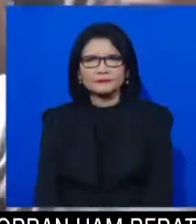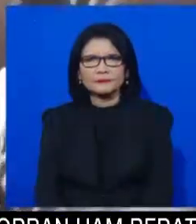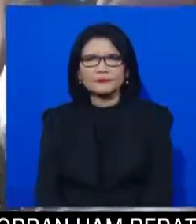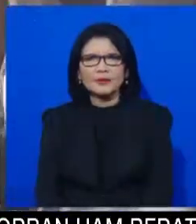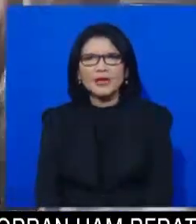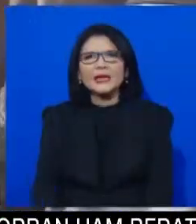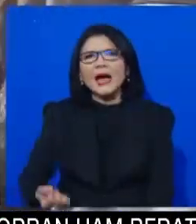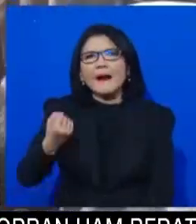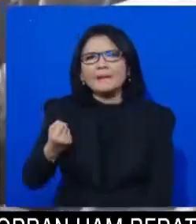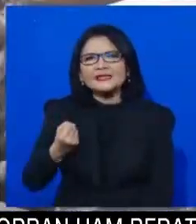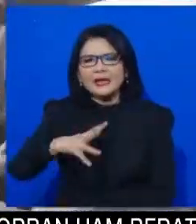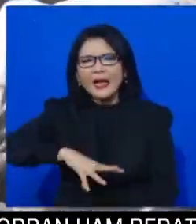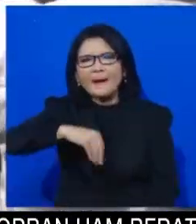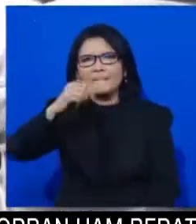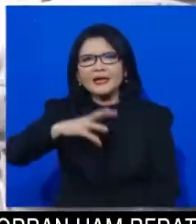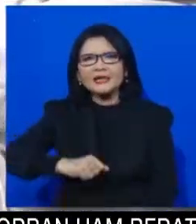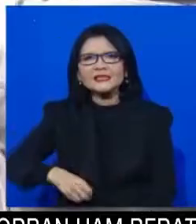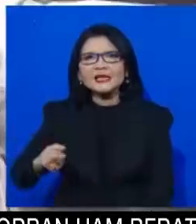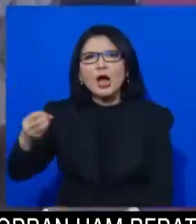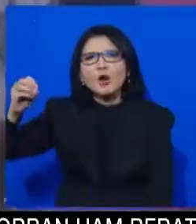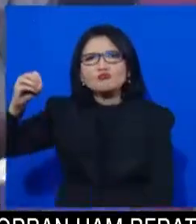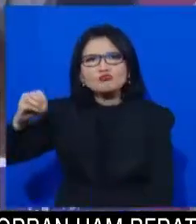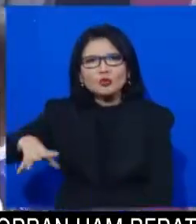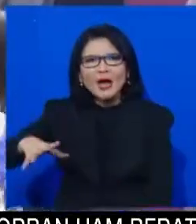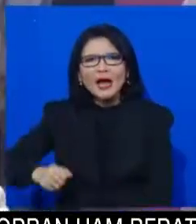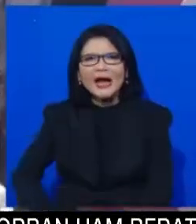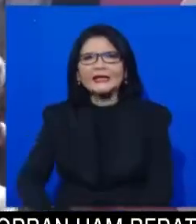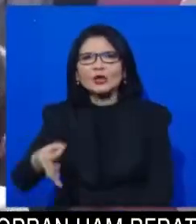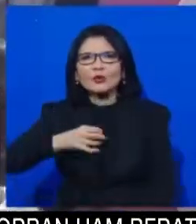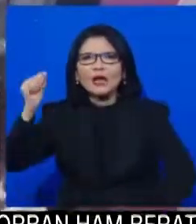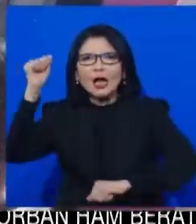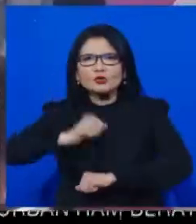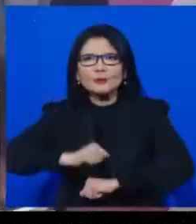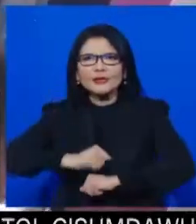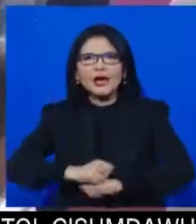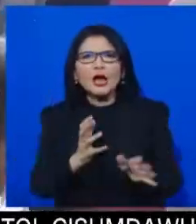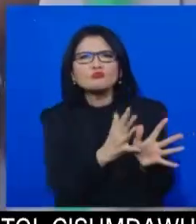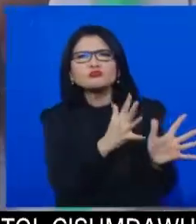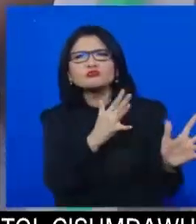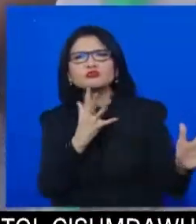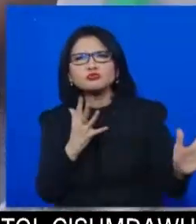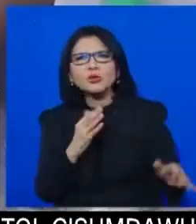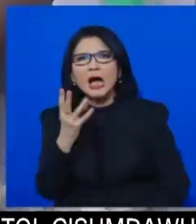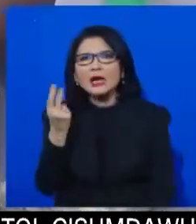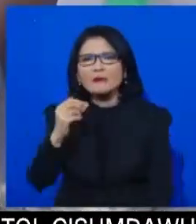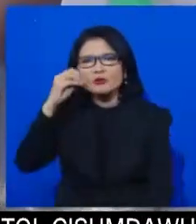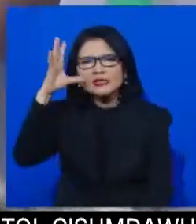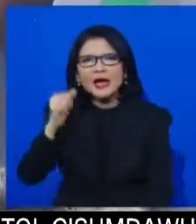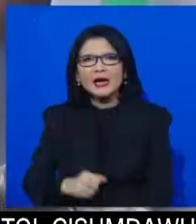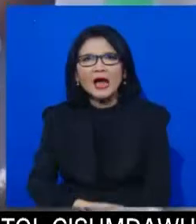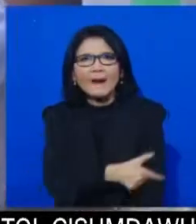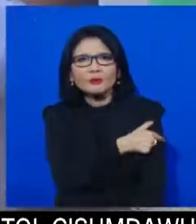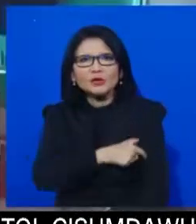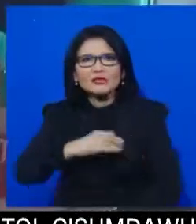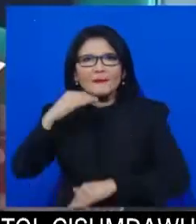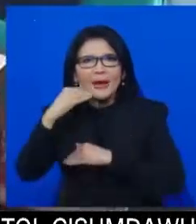Operasi pasar beras murah di Sumedang, Jawa Barat disambut antrian ratusan warga pada Rabu siang. Petugas membatasi